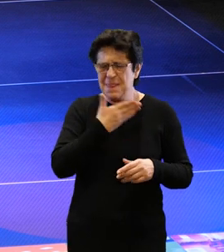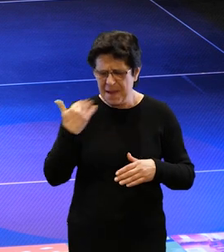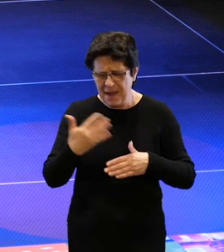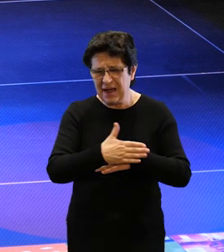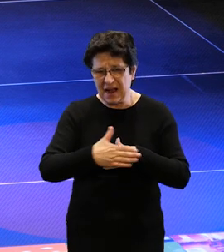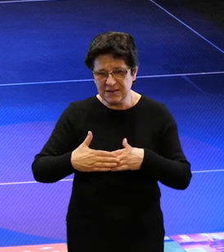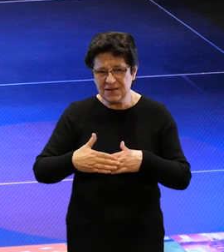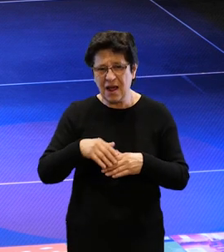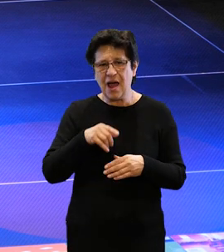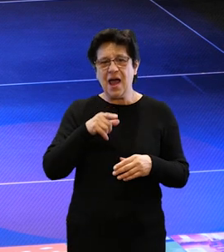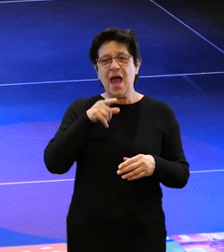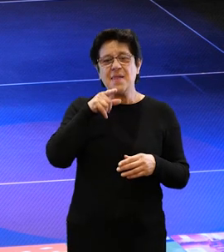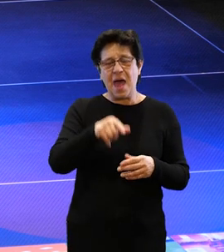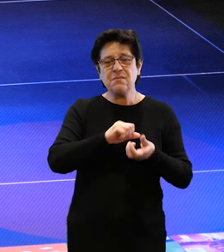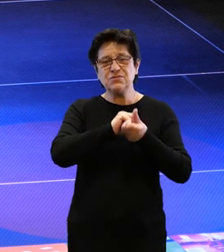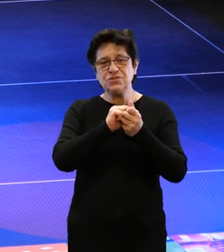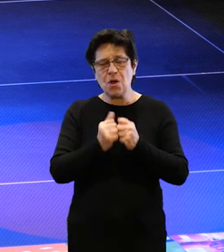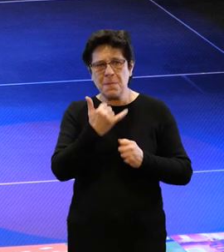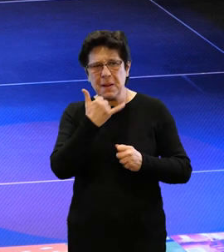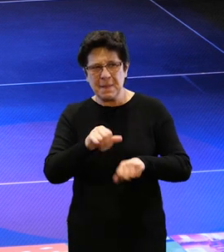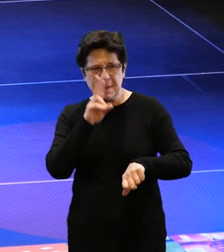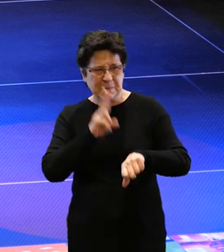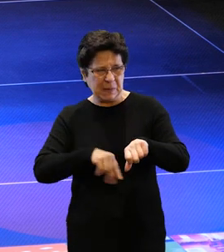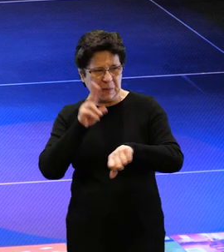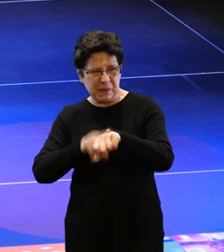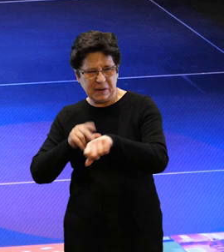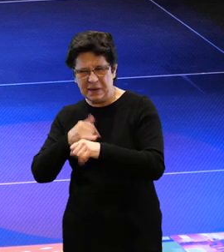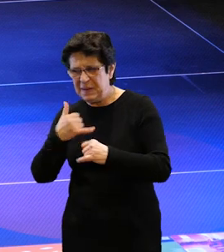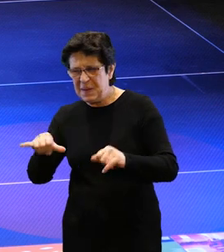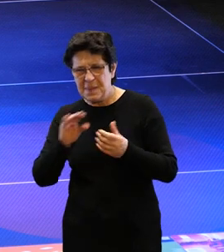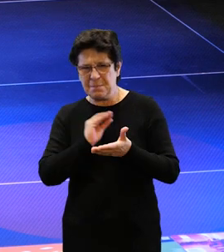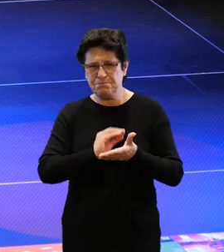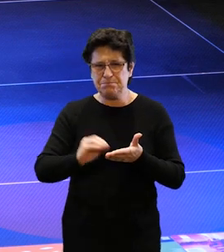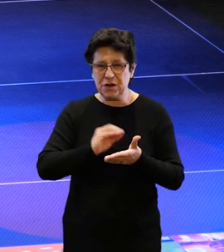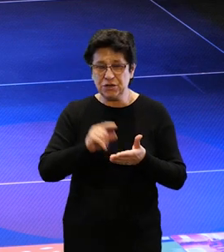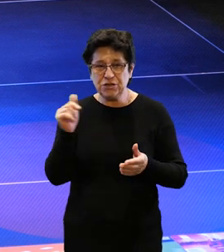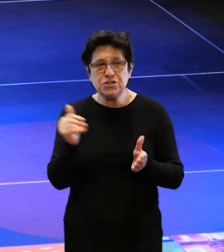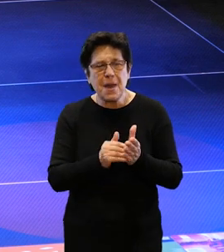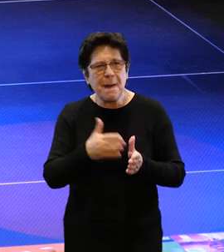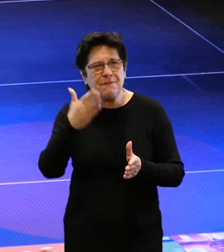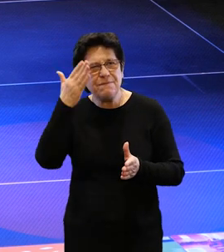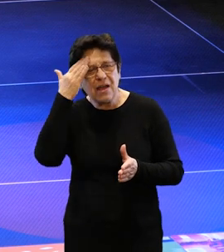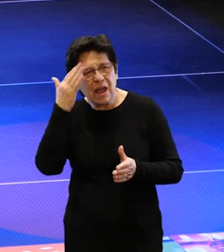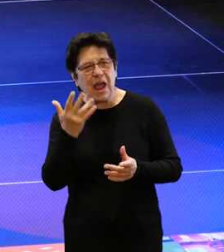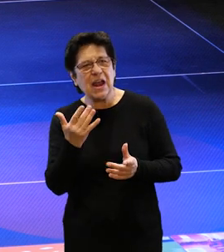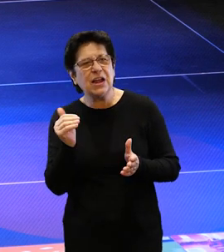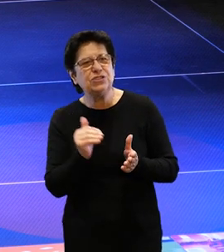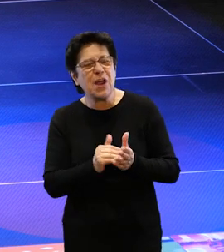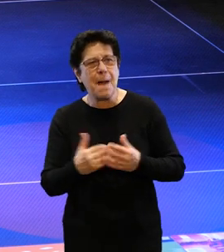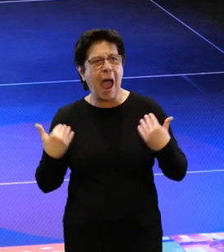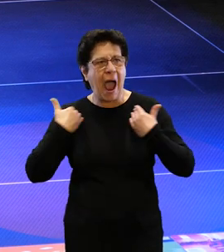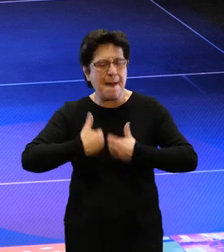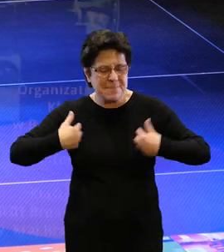granicy to tam są inni policjanci Tam są inne przepisy i trzeba wiedzieć ile trzeba mieć kamizelek